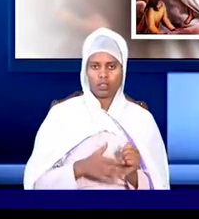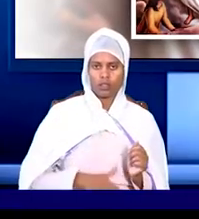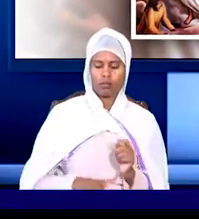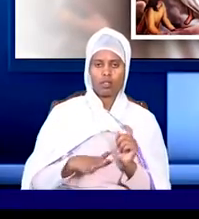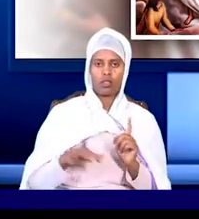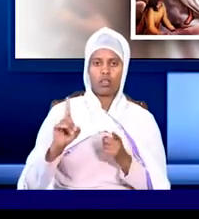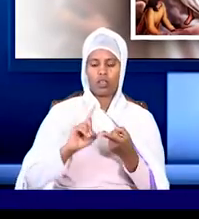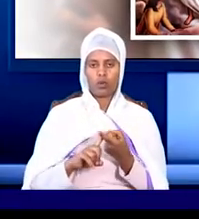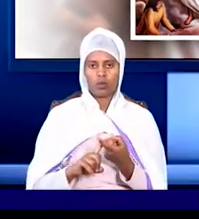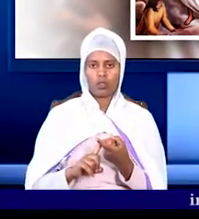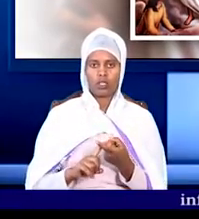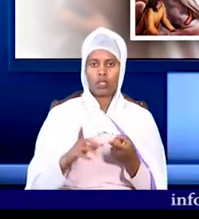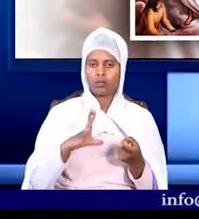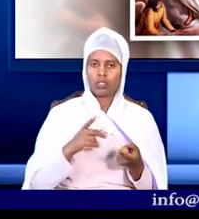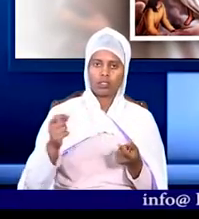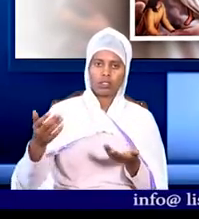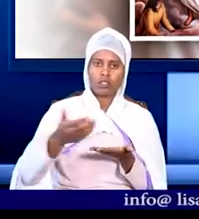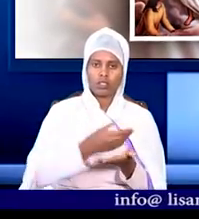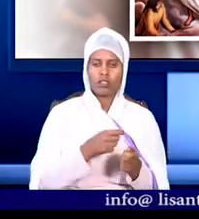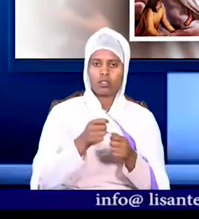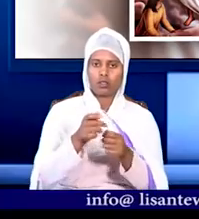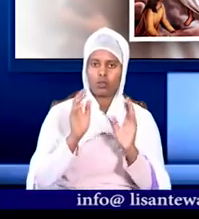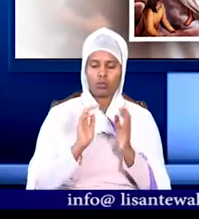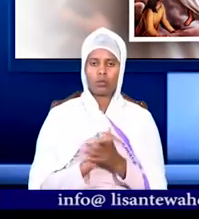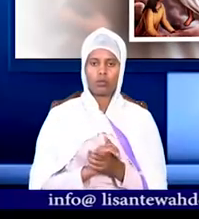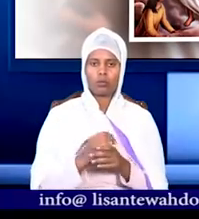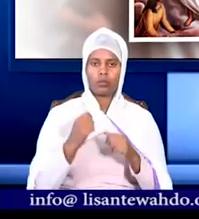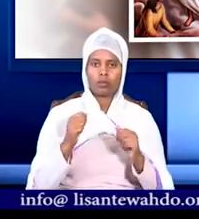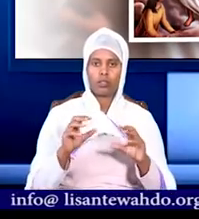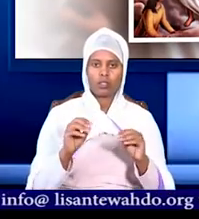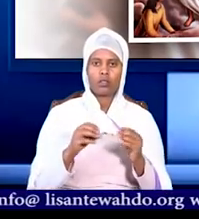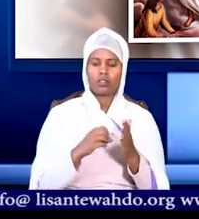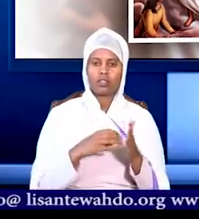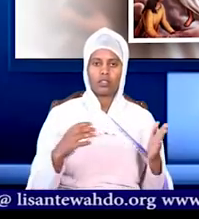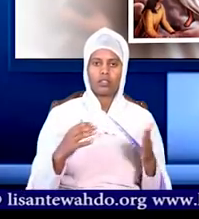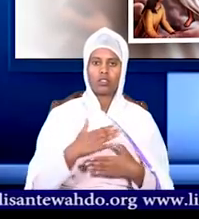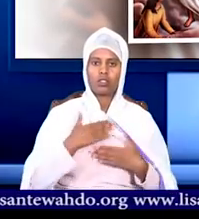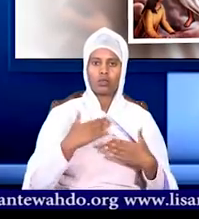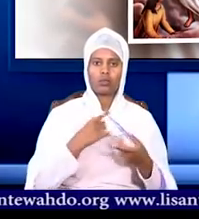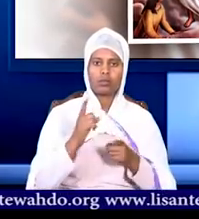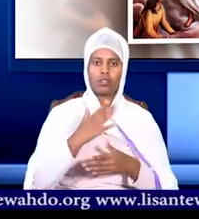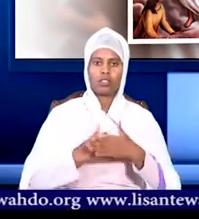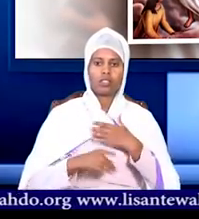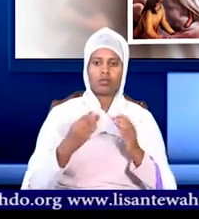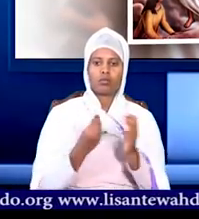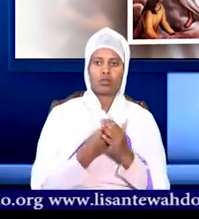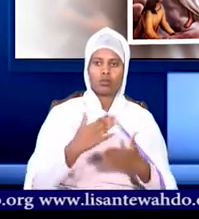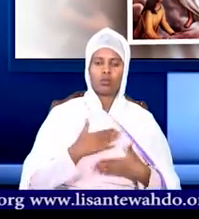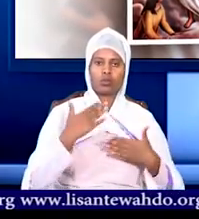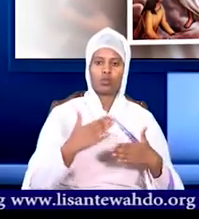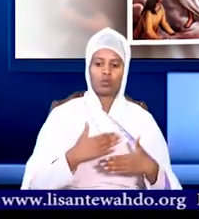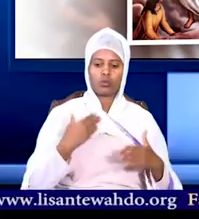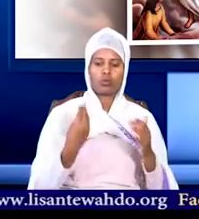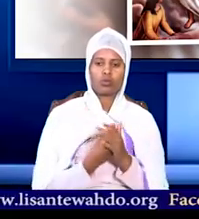ክንዝክር ጠሚ ዘለና ሓውና ካብ ዘለና ኣካፊልና ክንህቦን ይግባአና። ስለዚ ክንሕጎስ ተኮይና